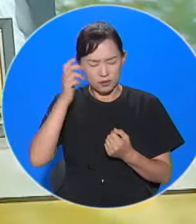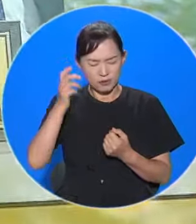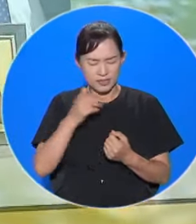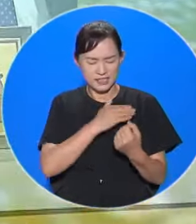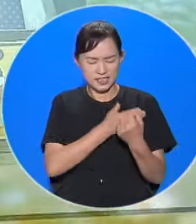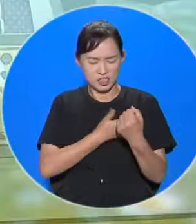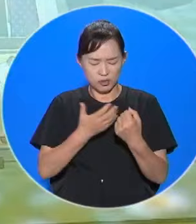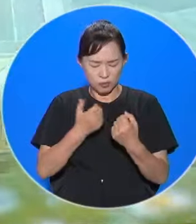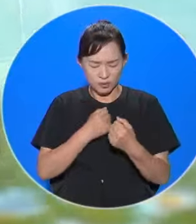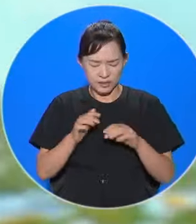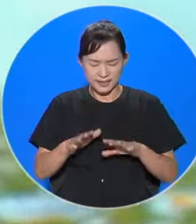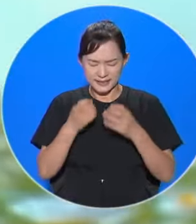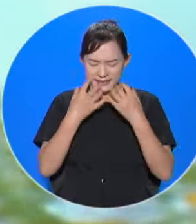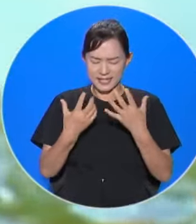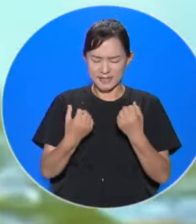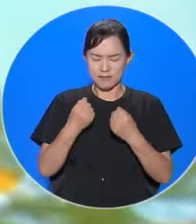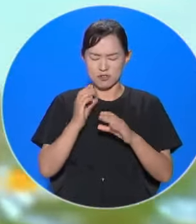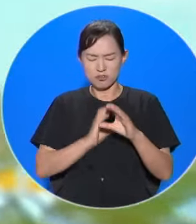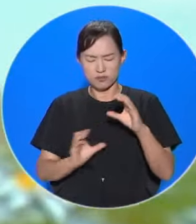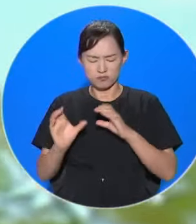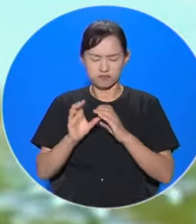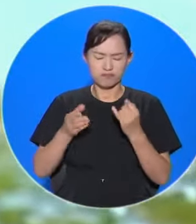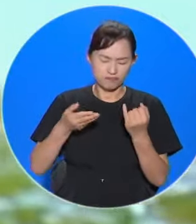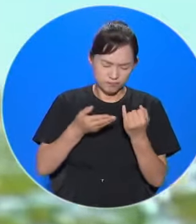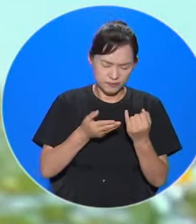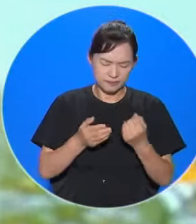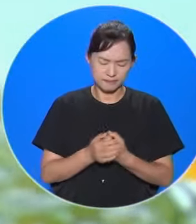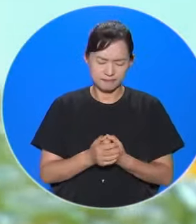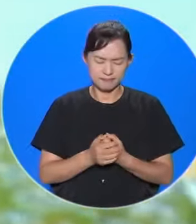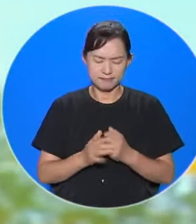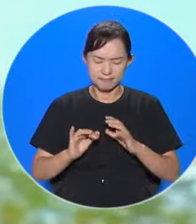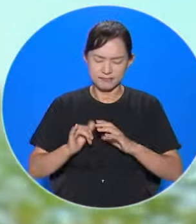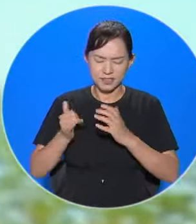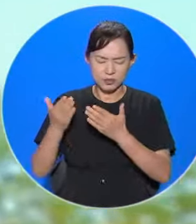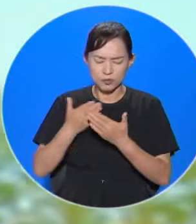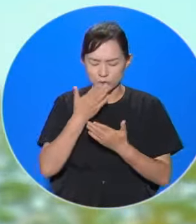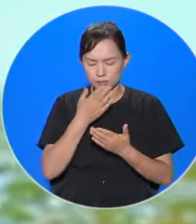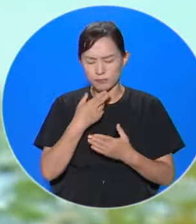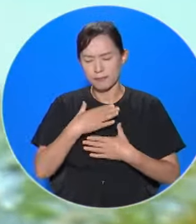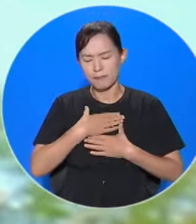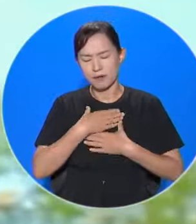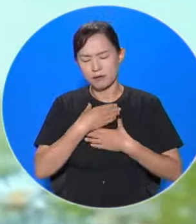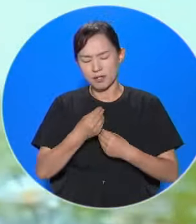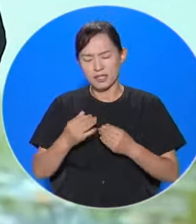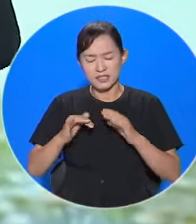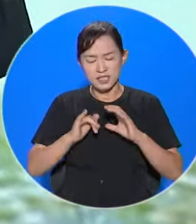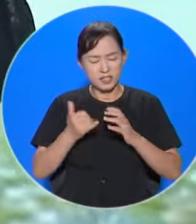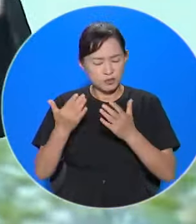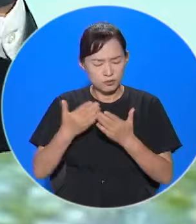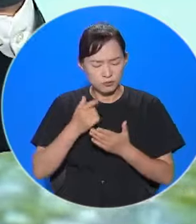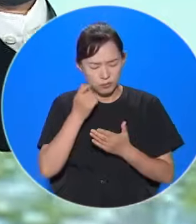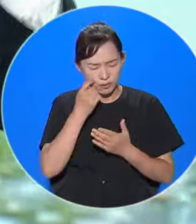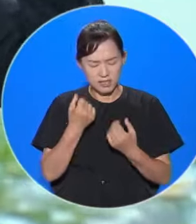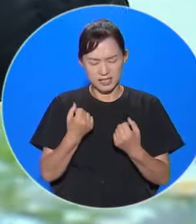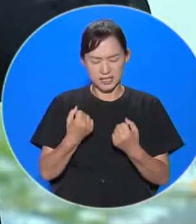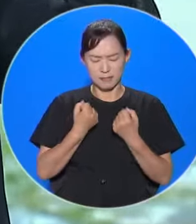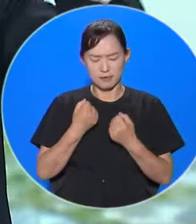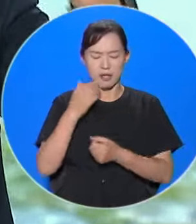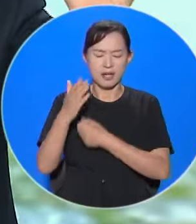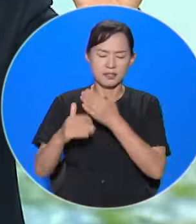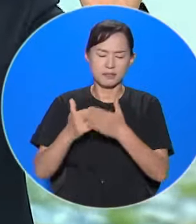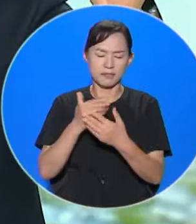능력으로 이 시간 새 힘을 더하여 주시옵소서 세상이 줄 수 없는 평강 세상이 줄 수 없는 힘을